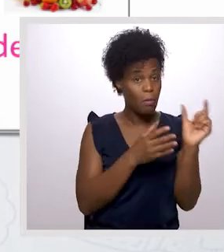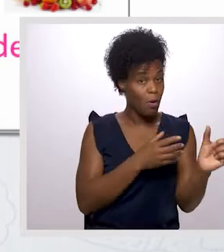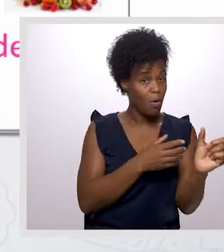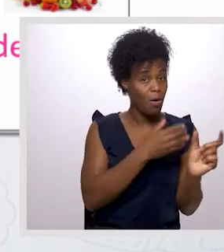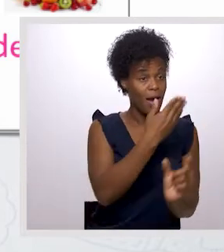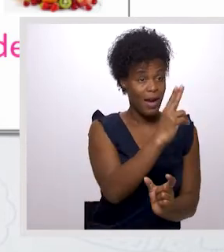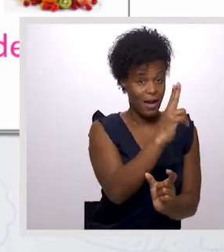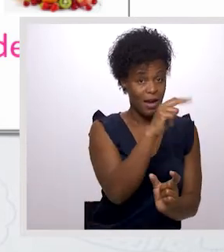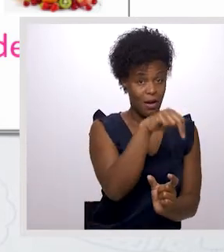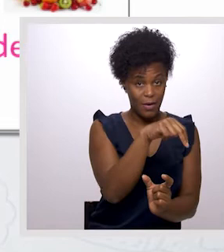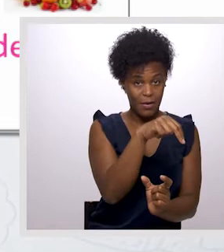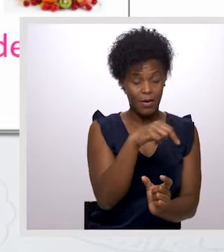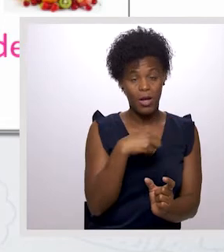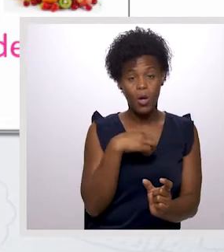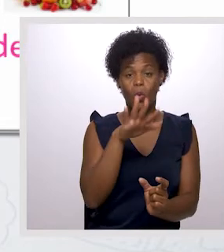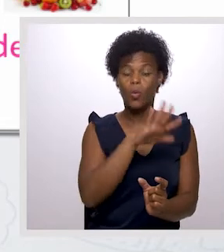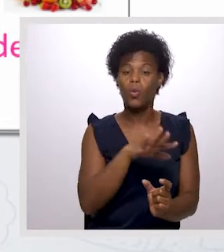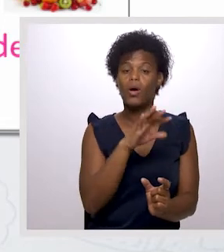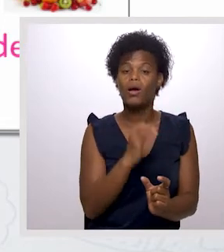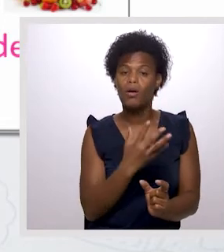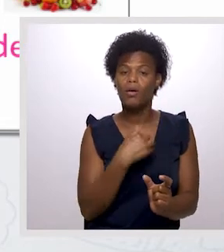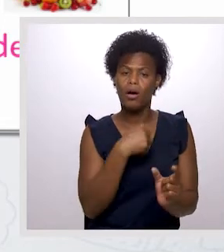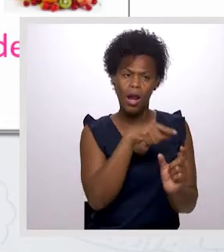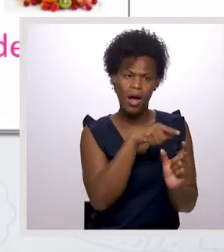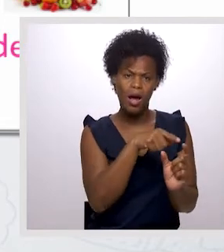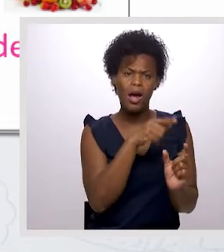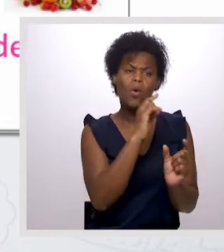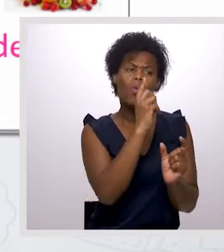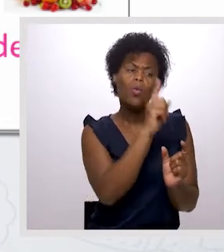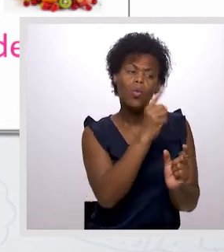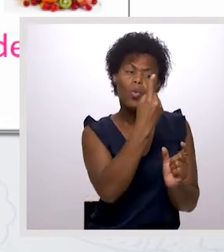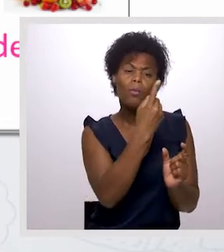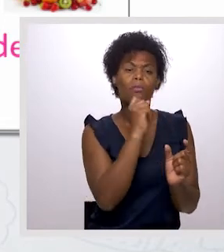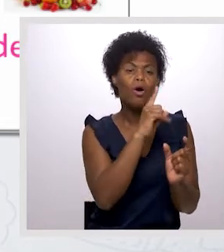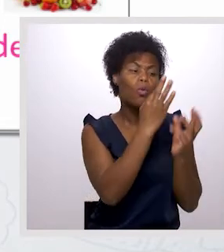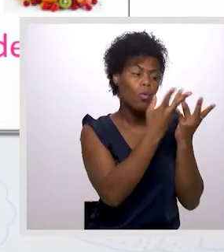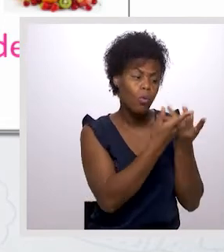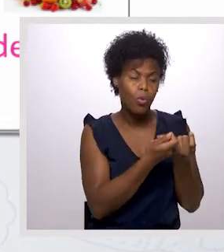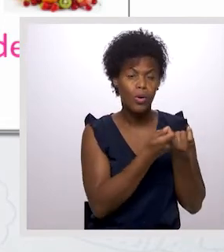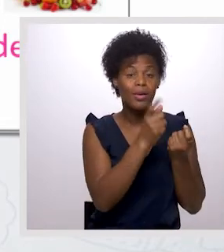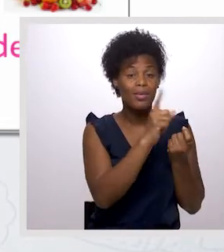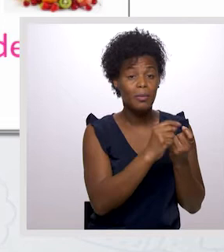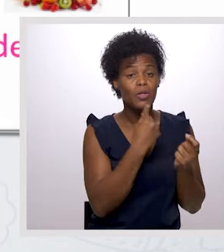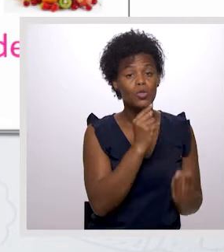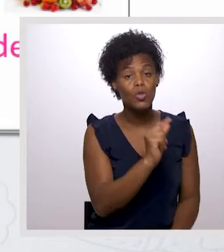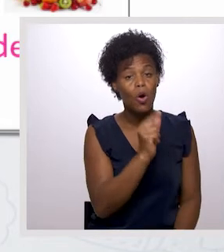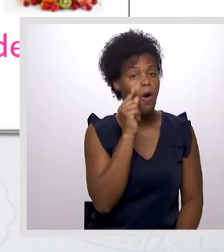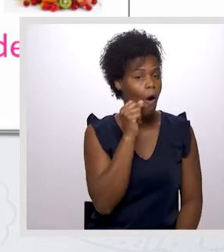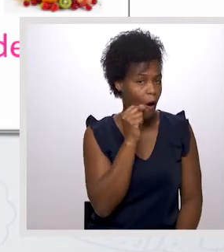je l'utilise quand je peux compter l'unité et le nom c'est